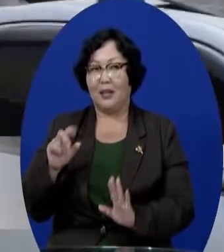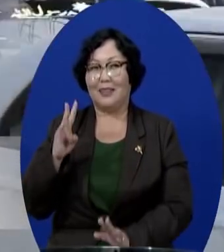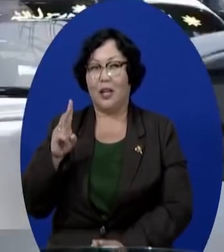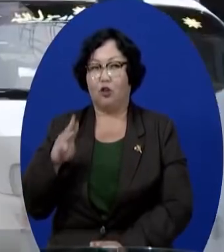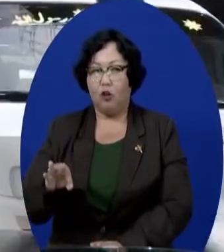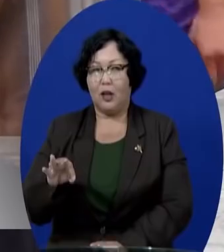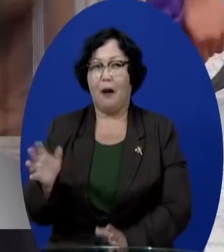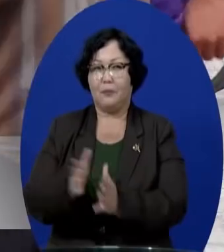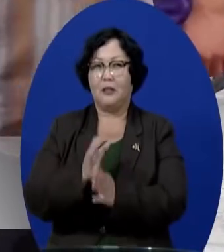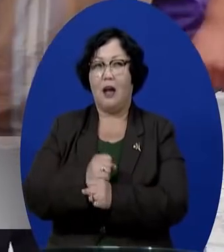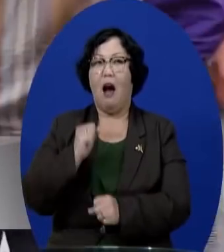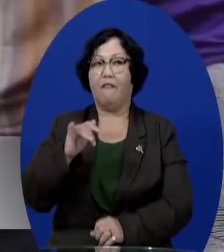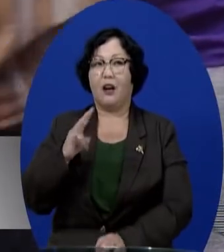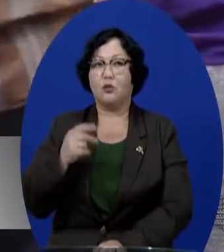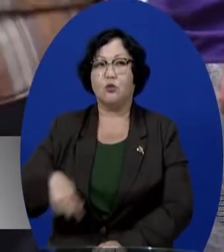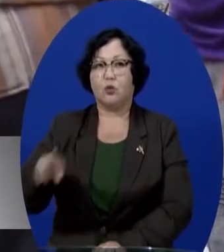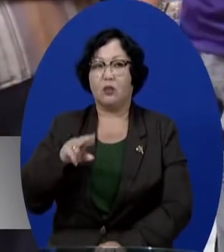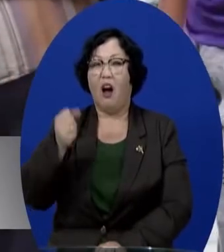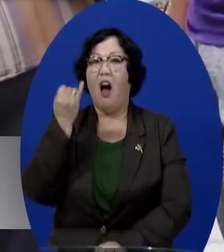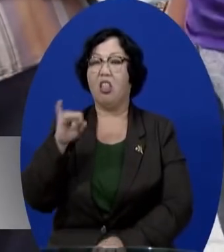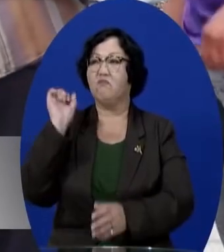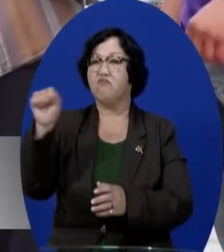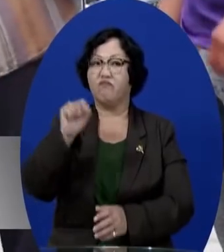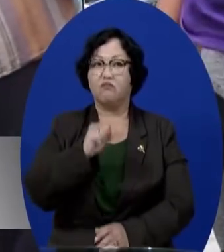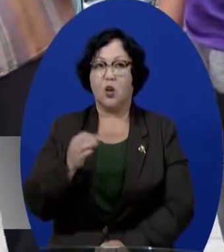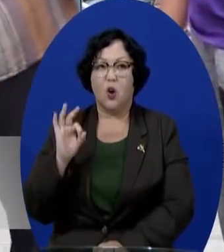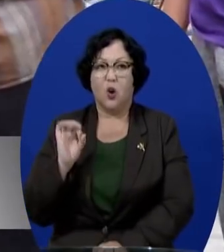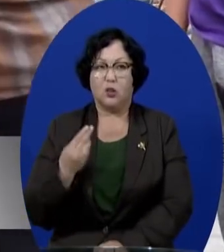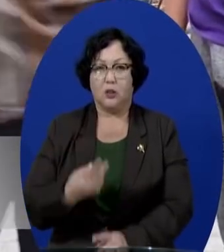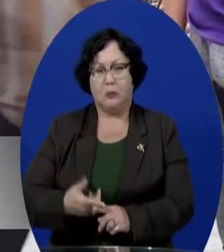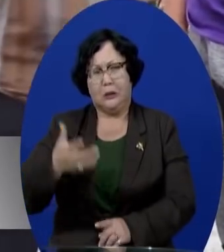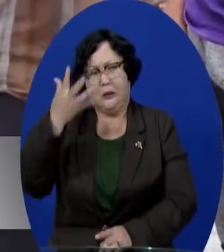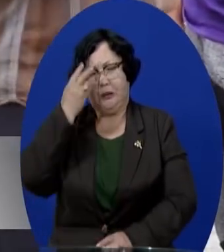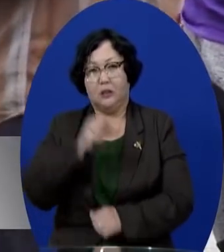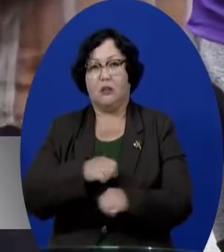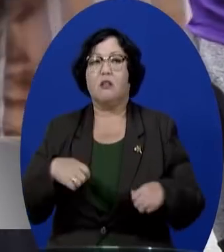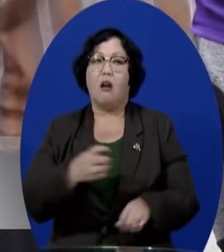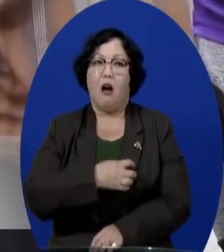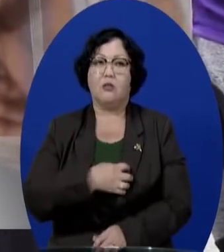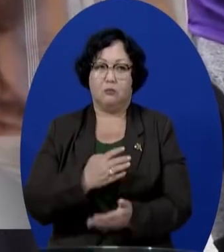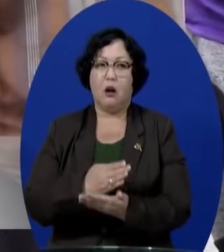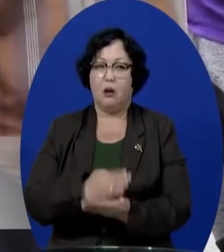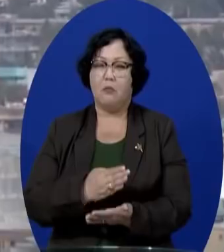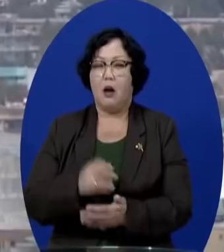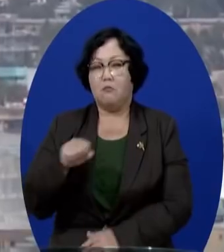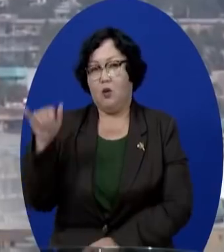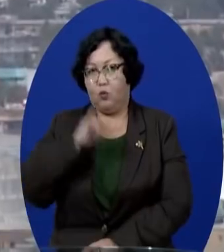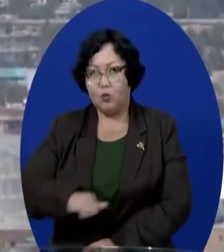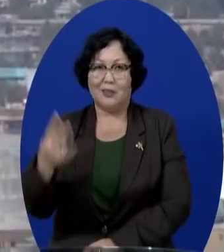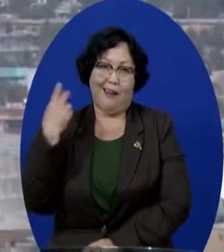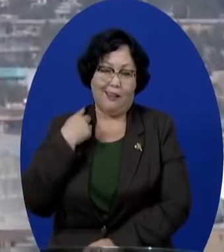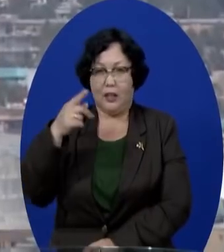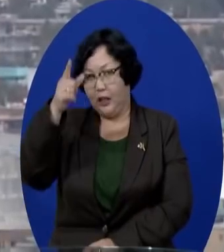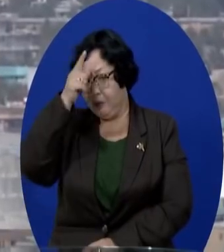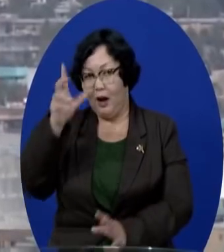афганчуудыг айл айлын хаалга тогшиж хайж байгаа нь үчээ авах айдсыг нэмэгдүүлж байна гэж дүгнэсэн байна. Одоогоор Америк нэгдсэн улс, Британи,